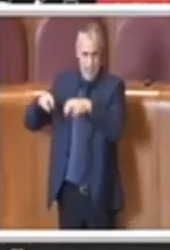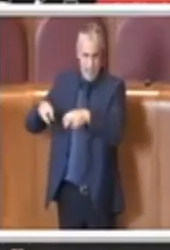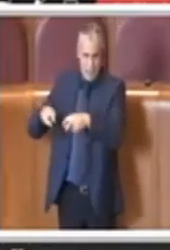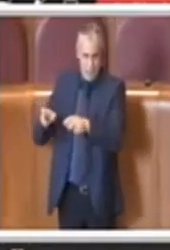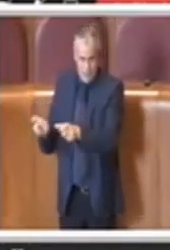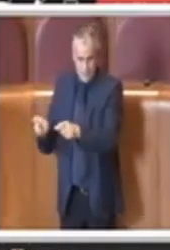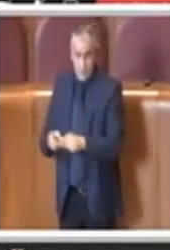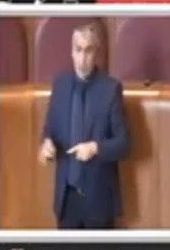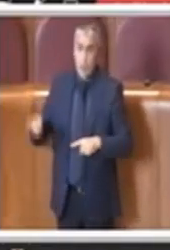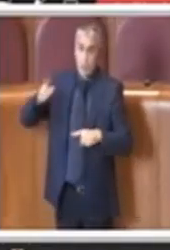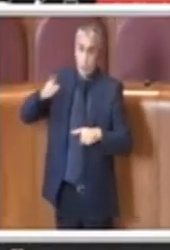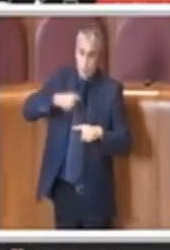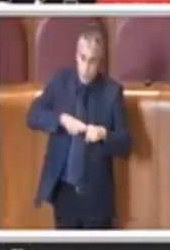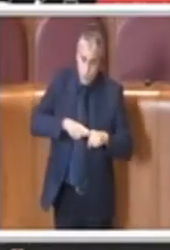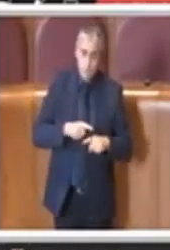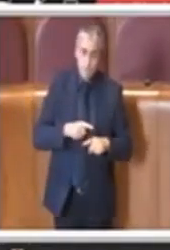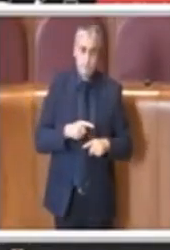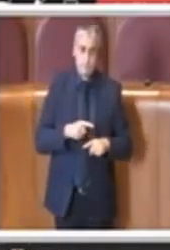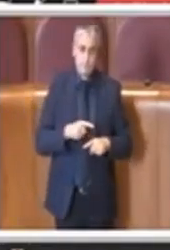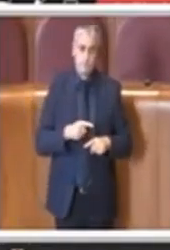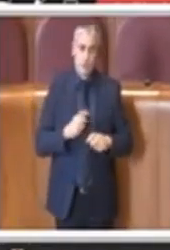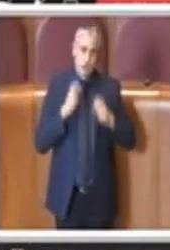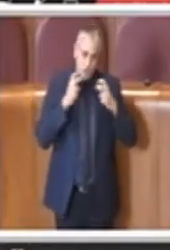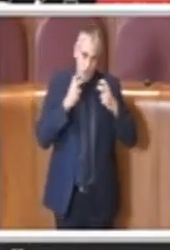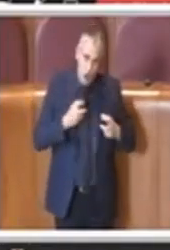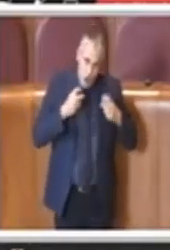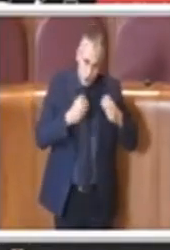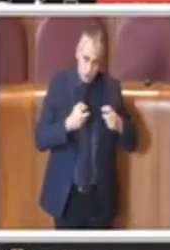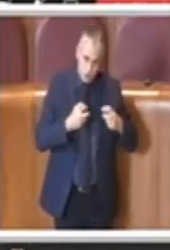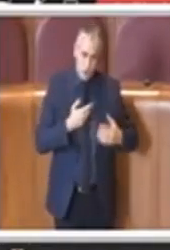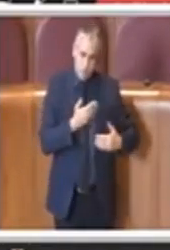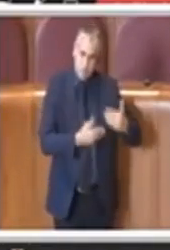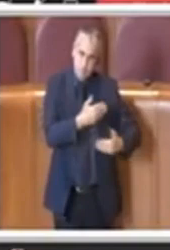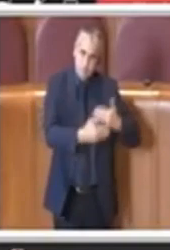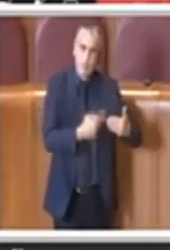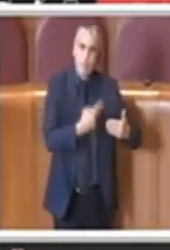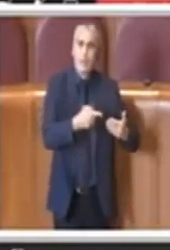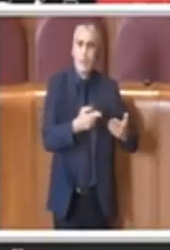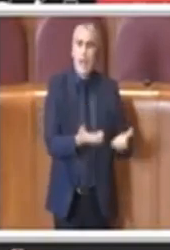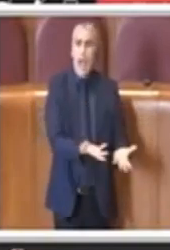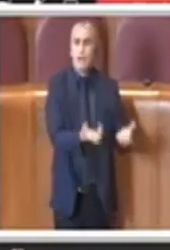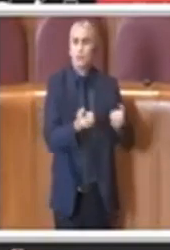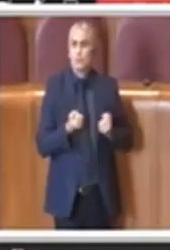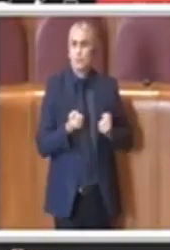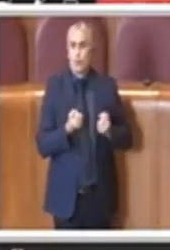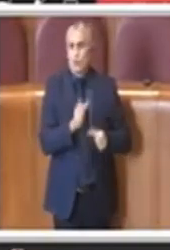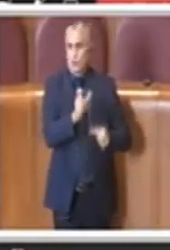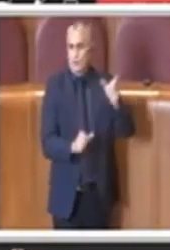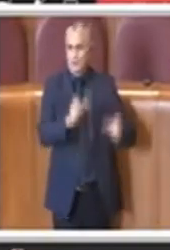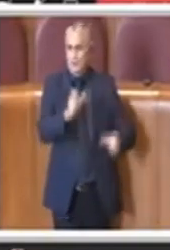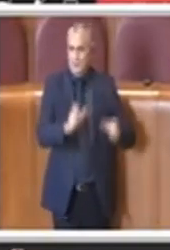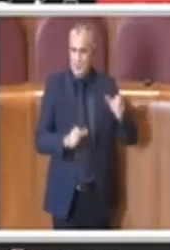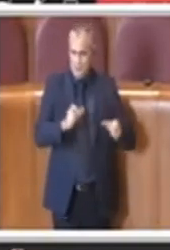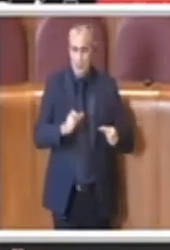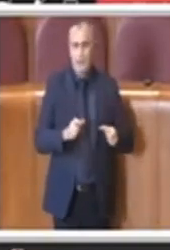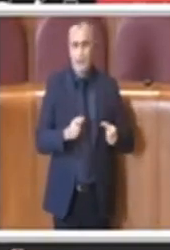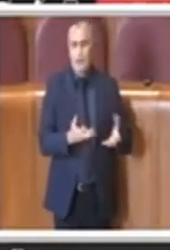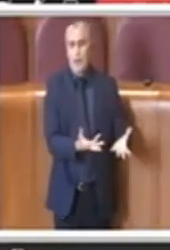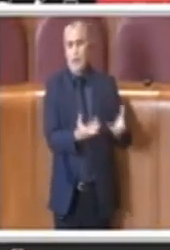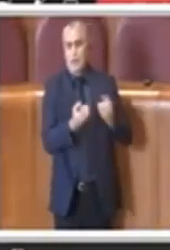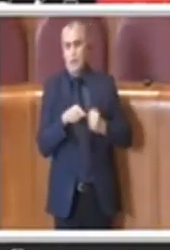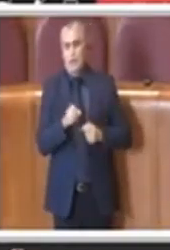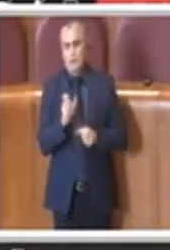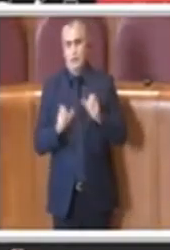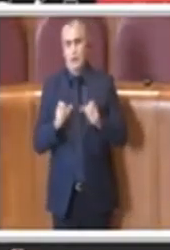Stiamo cercando anche di stabilizzare e di procedere con l'assunzione di personale che possa continuare